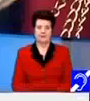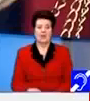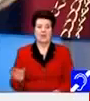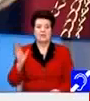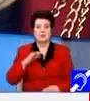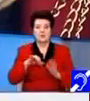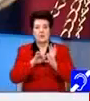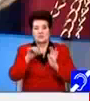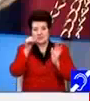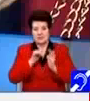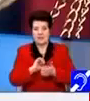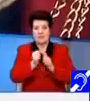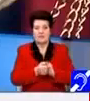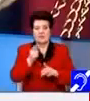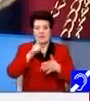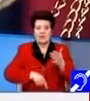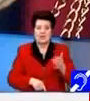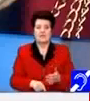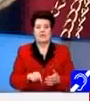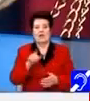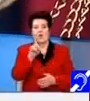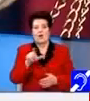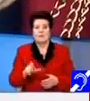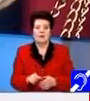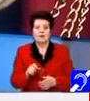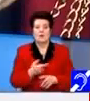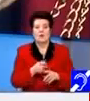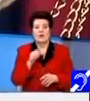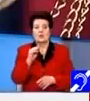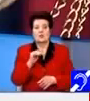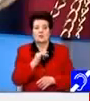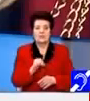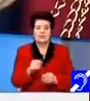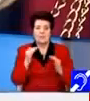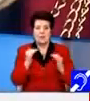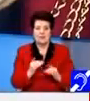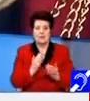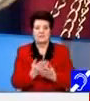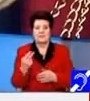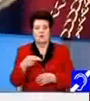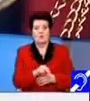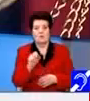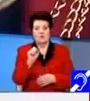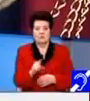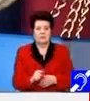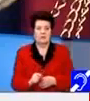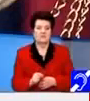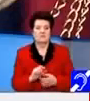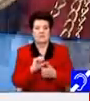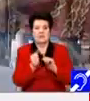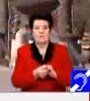După 7 ani de reforme, încrederea oamenilor în justiție este mai mică decât era în 2011 la aprobarea strategiei de